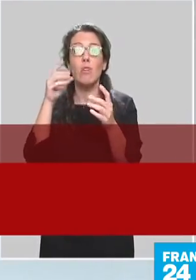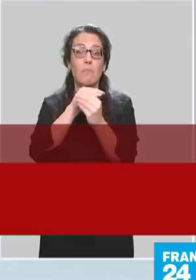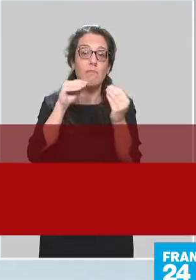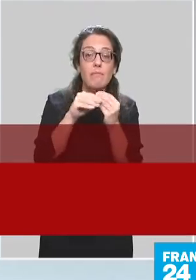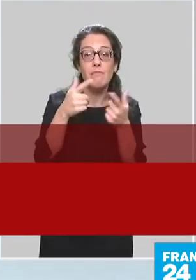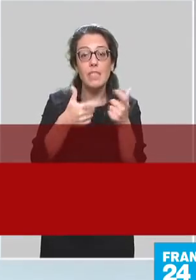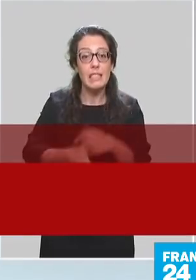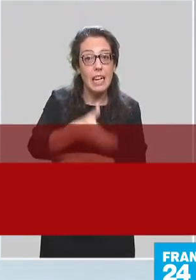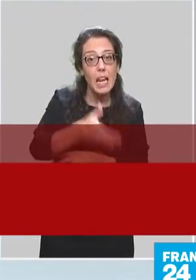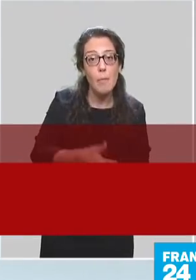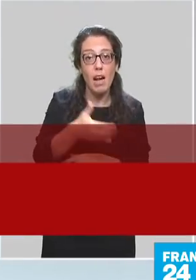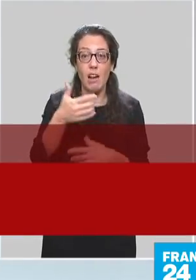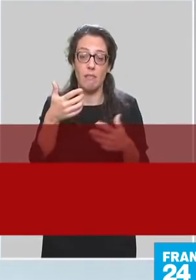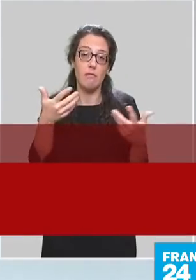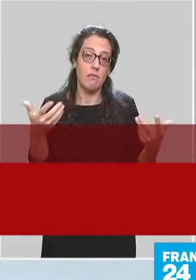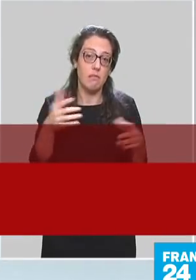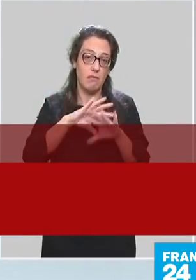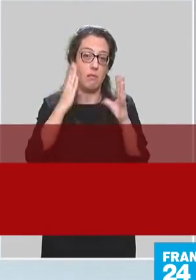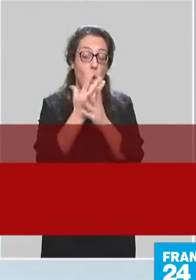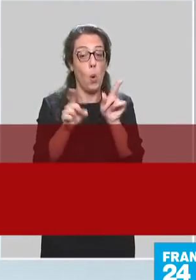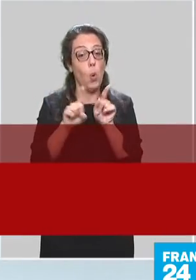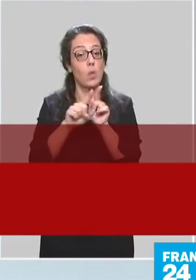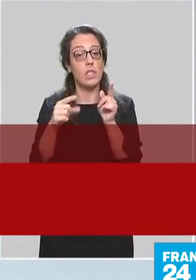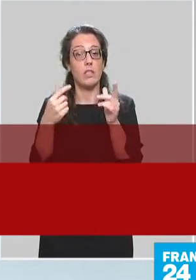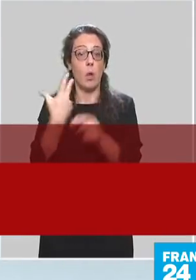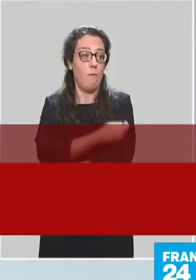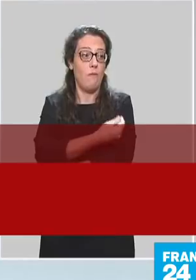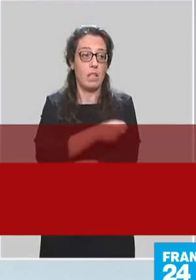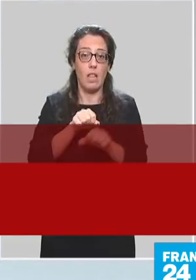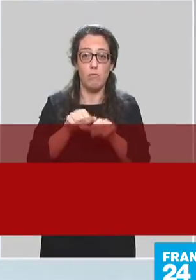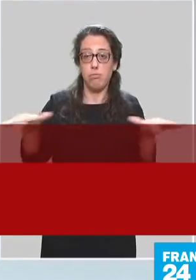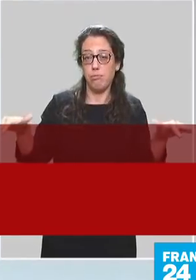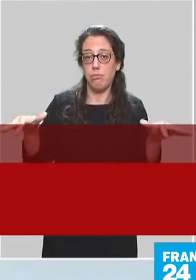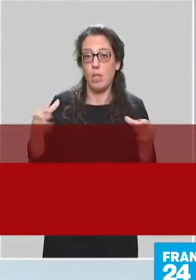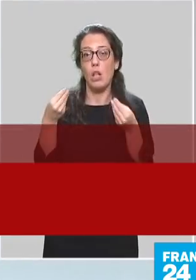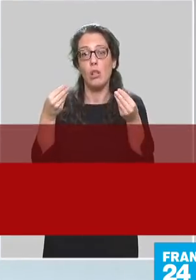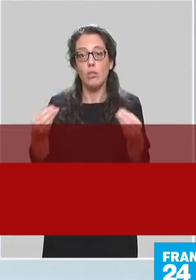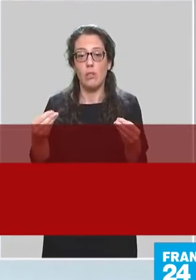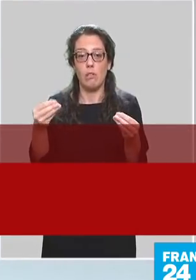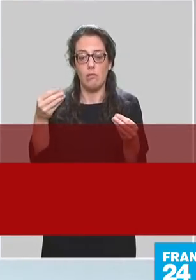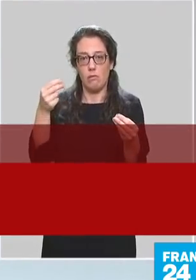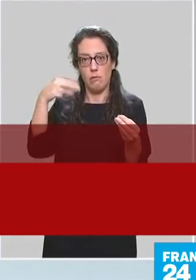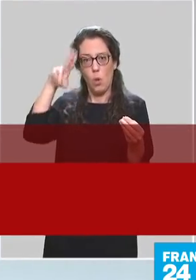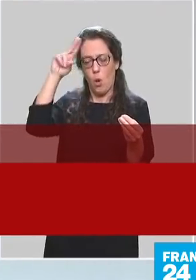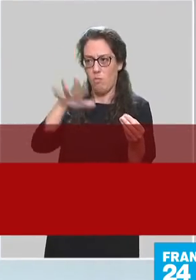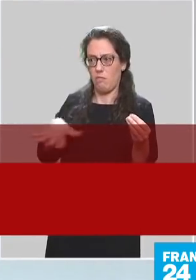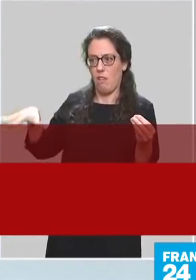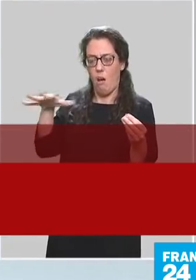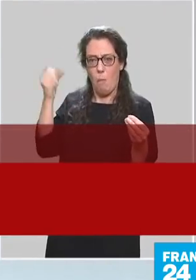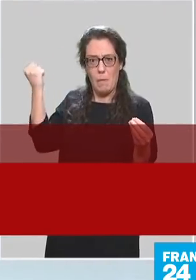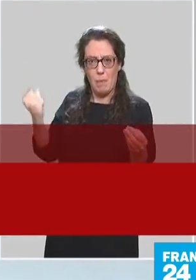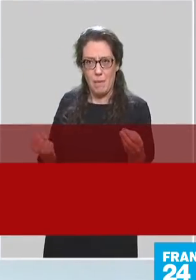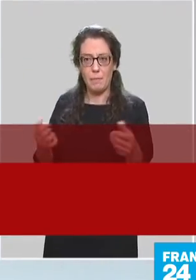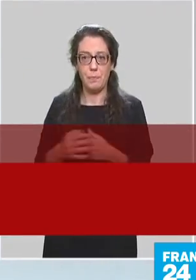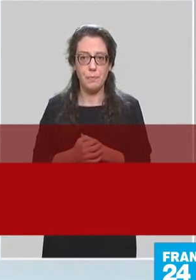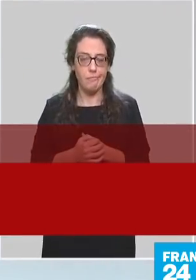se serrer la main, et l'insuffisante couverture vaccinale contribuent à cette tendance internationale préoccupante. Le vaccin